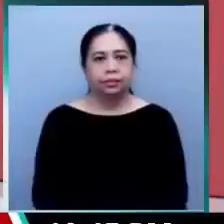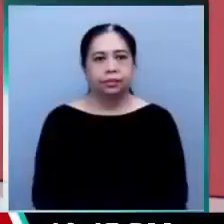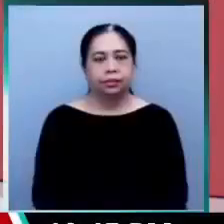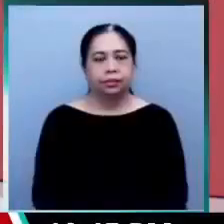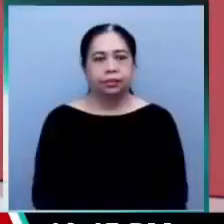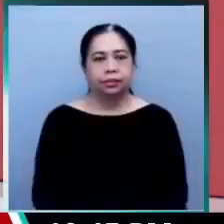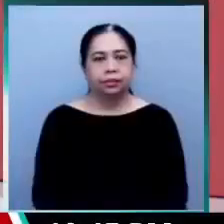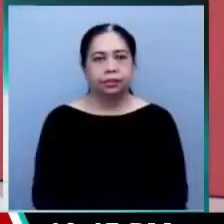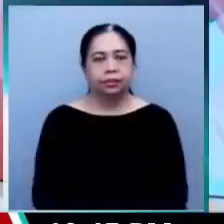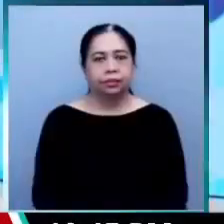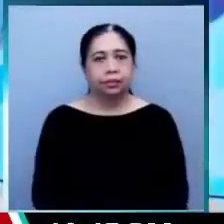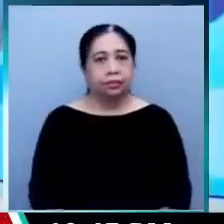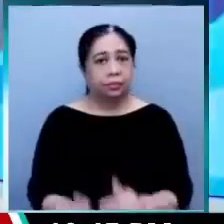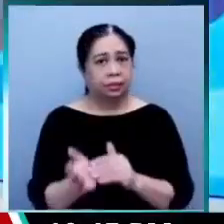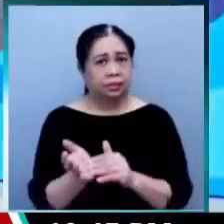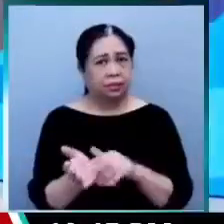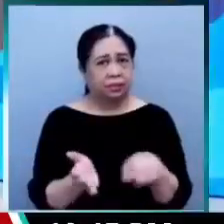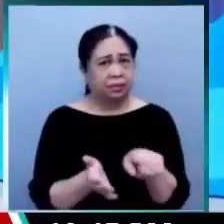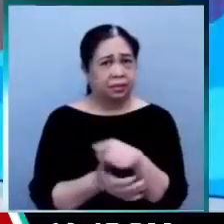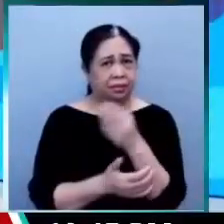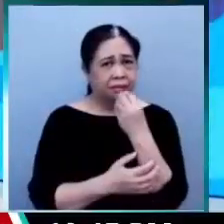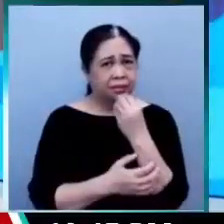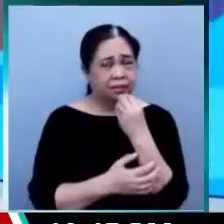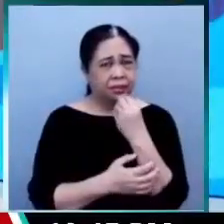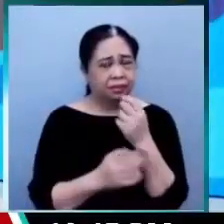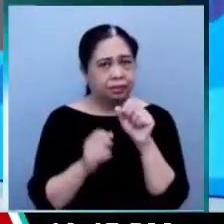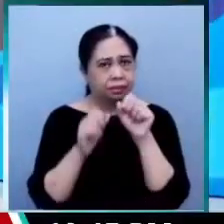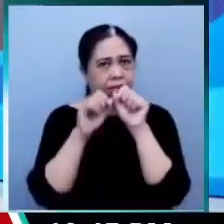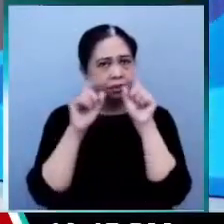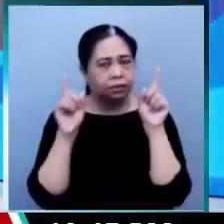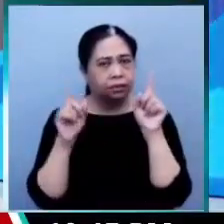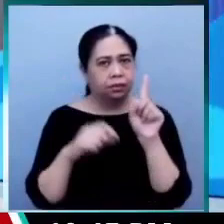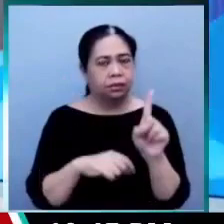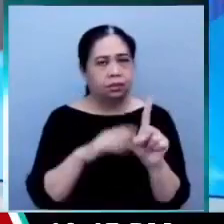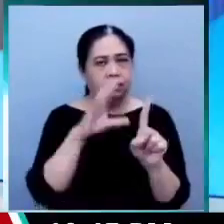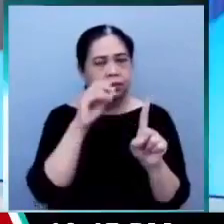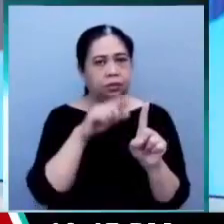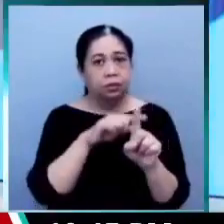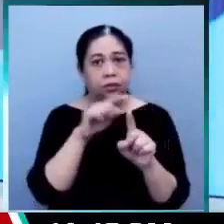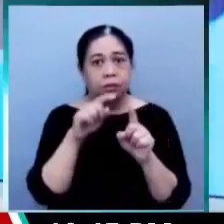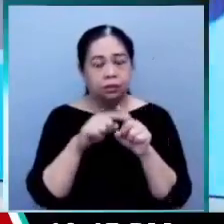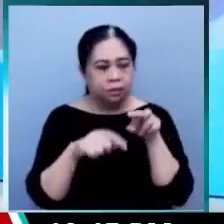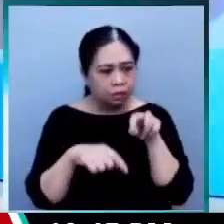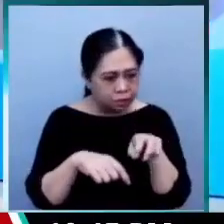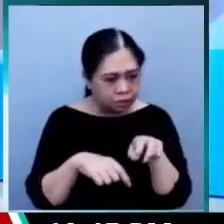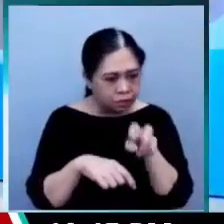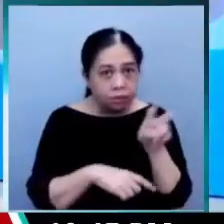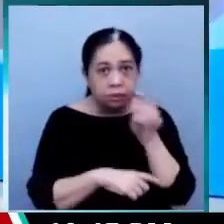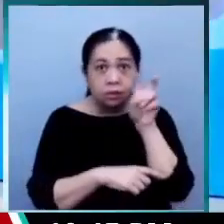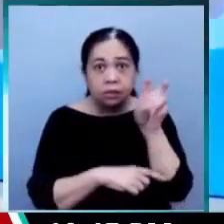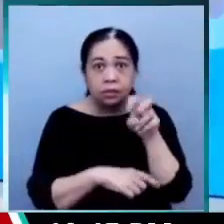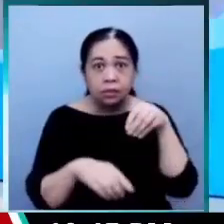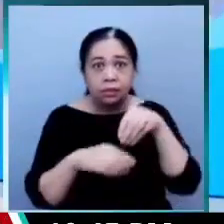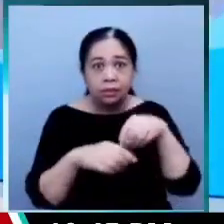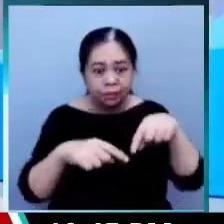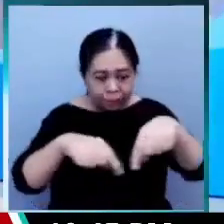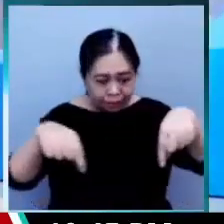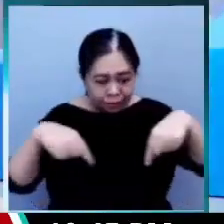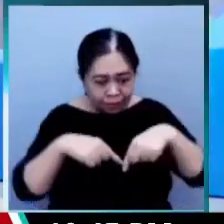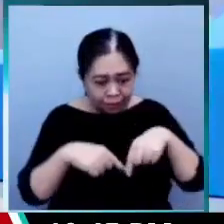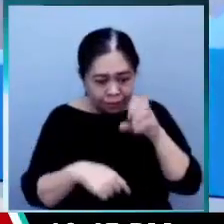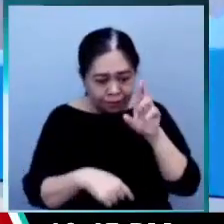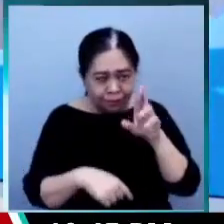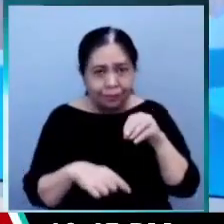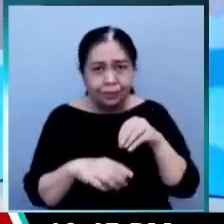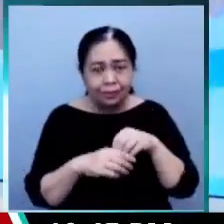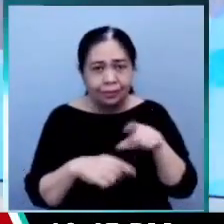Pasintabi po sa mga kumakain, gulat na gulat ang isang lalaki nang makakita ng ahas sa loob ng inidoro sa tinutuluyan niyang